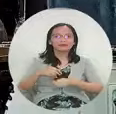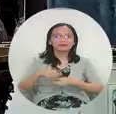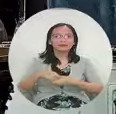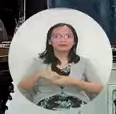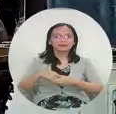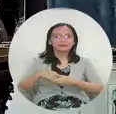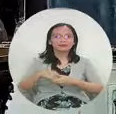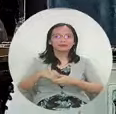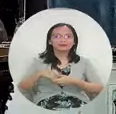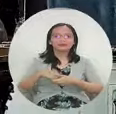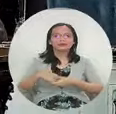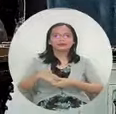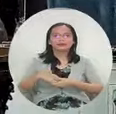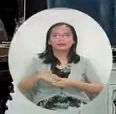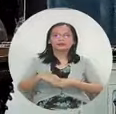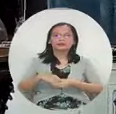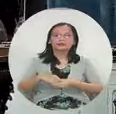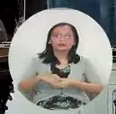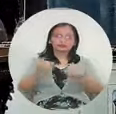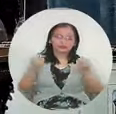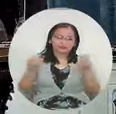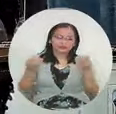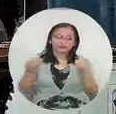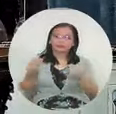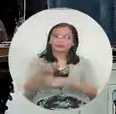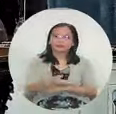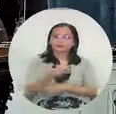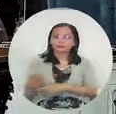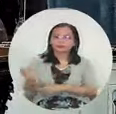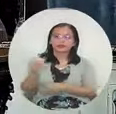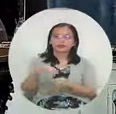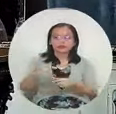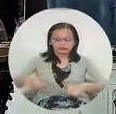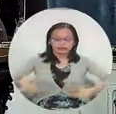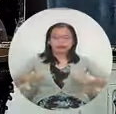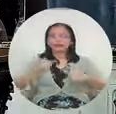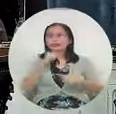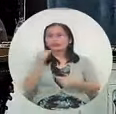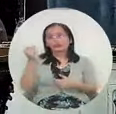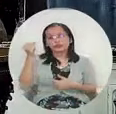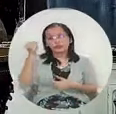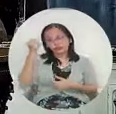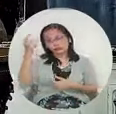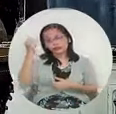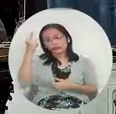Mga eksoon, I will tell you this. There are things in life that sometimes we do not understand.